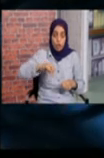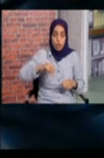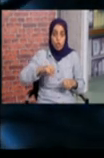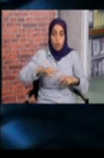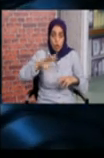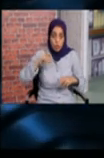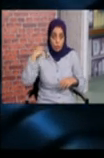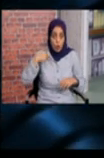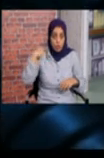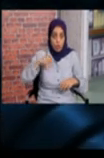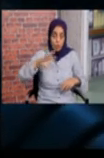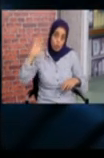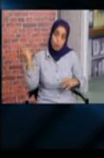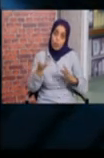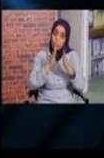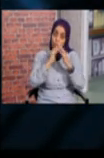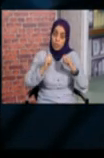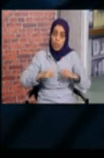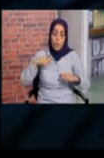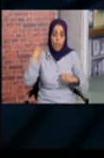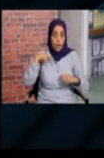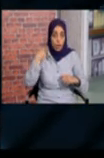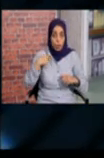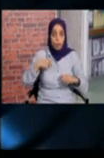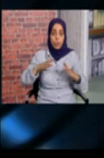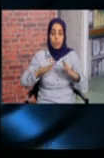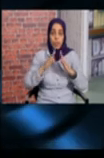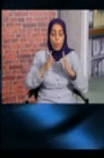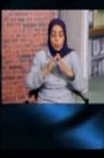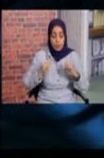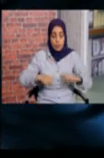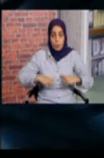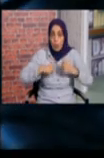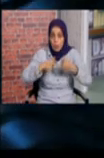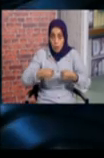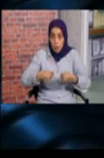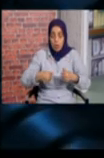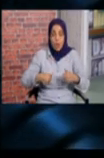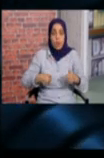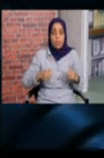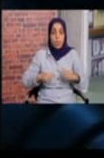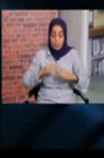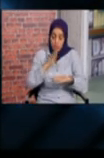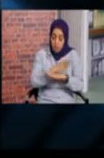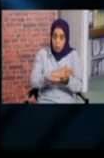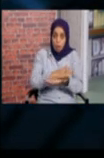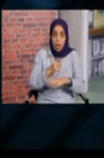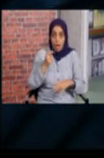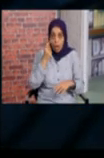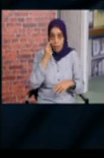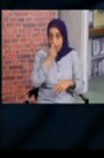مستوى الجمهورية من خلال قوافل ميدانية بيتم تنظيمها، وتحويل الحالات المتطلبة تدخل جراحي